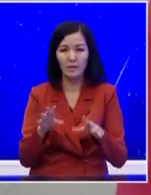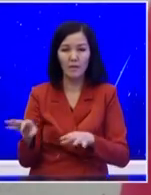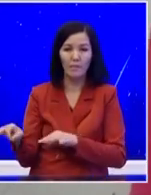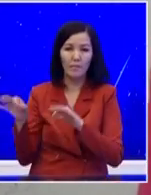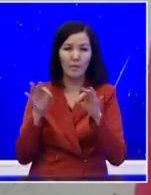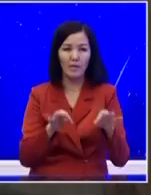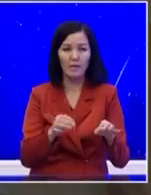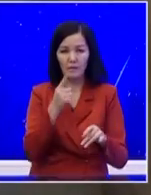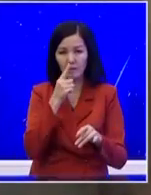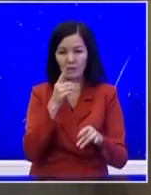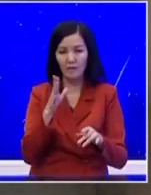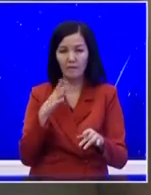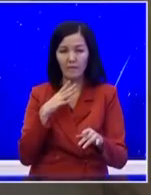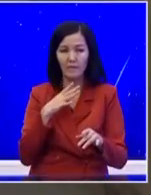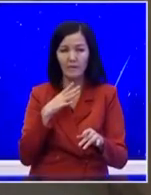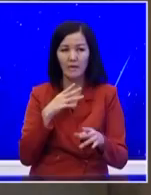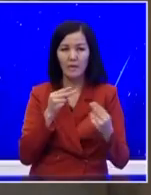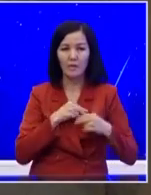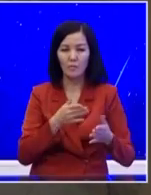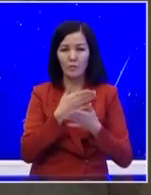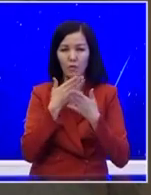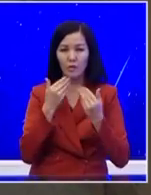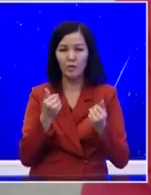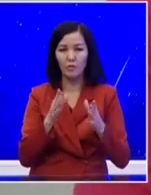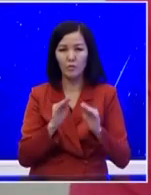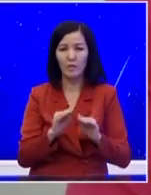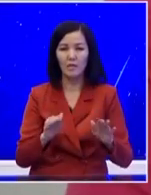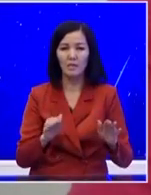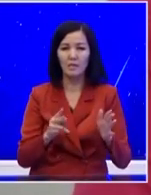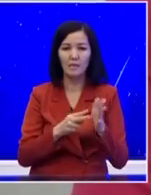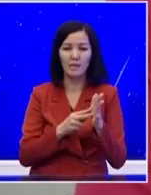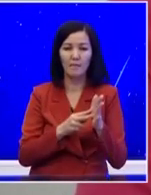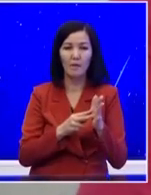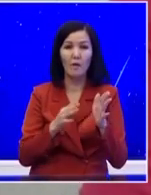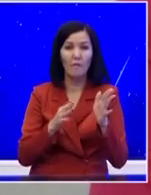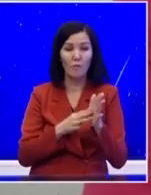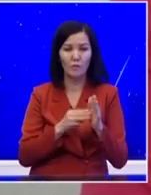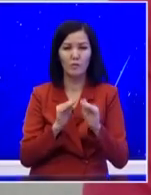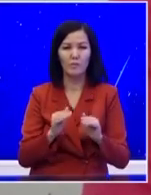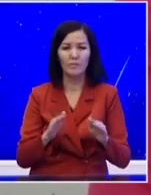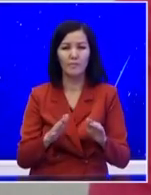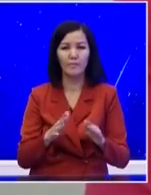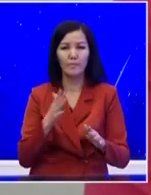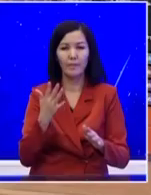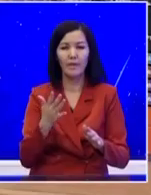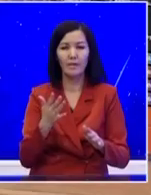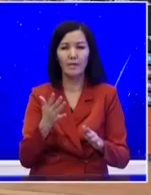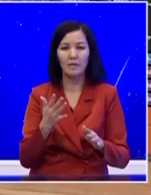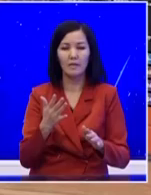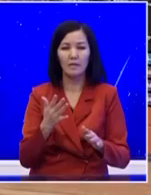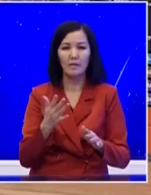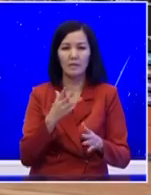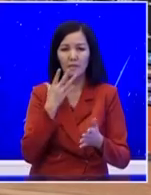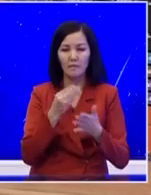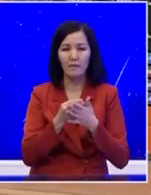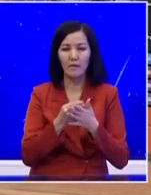переехали недавно, работы нету. Детей у меня 8 человек, 5 своих, 3 внуков. В первую